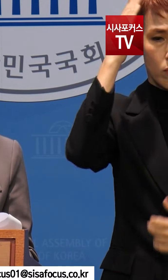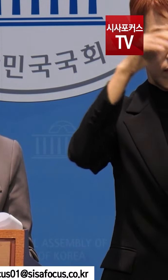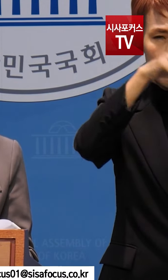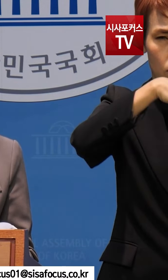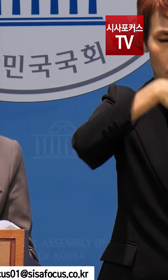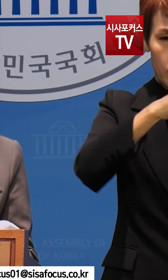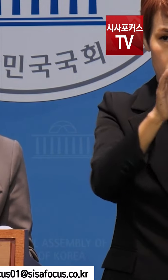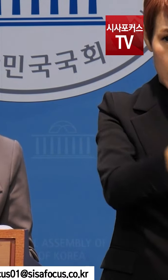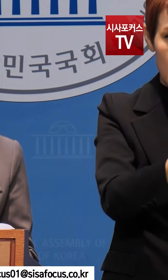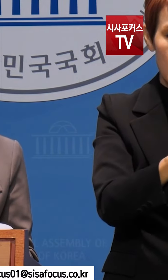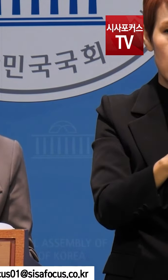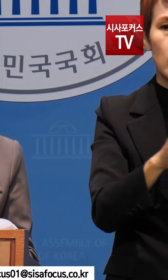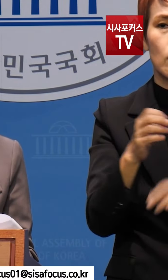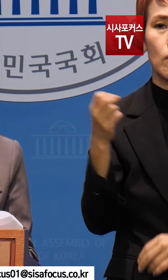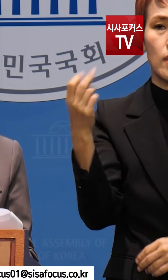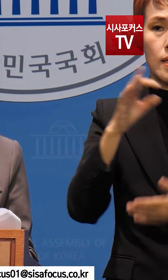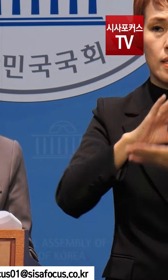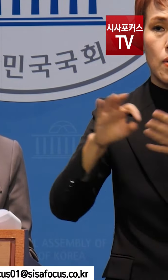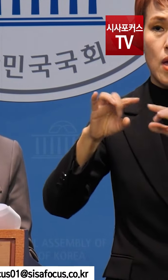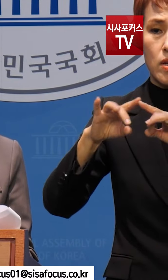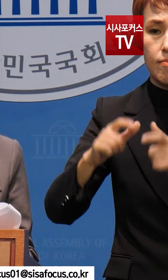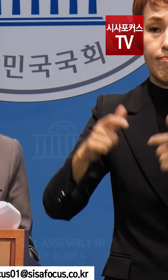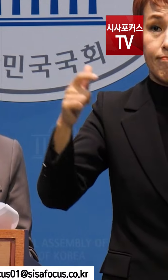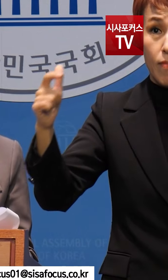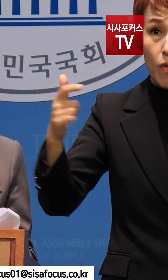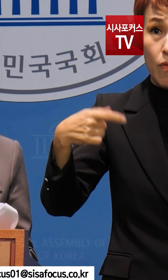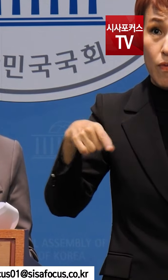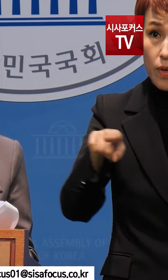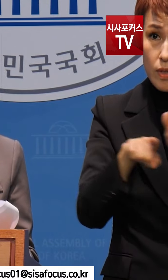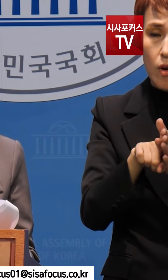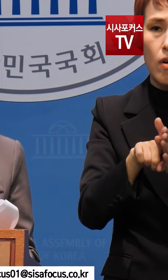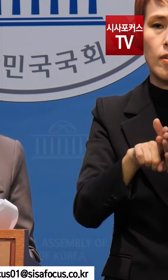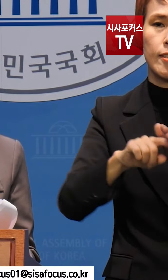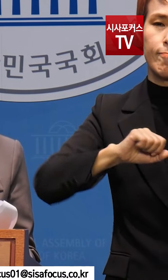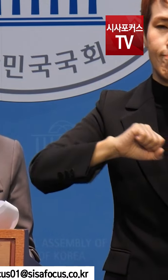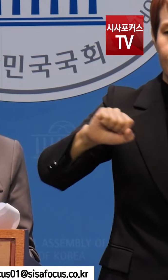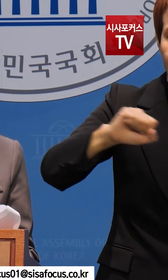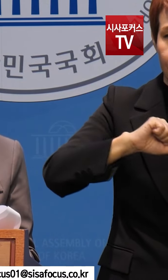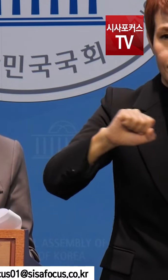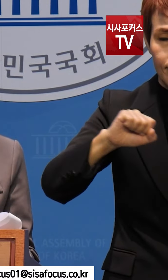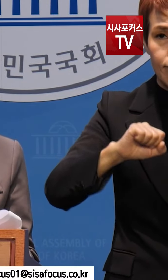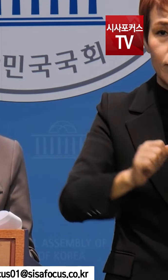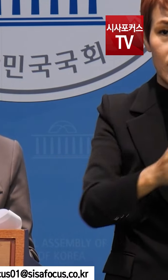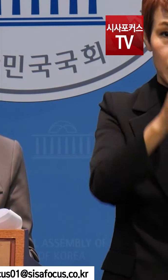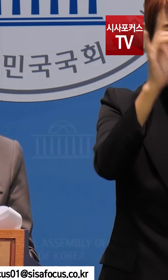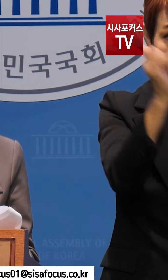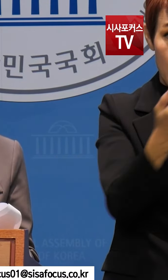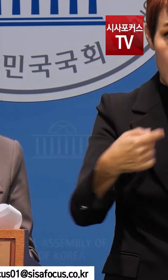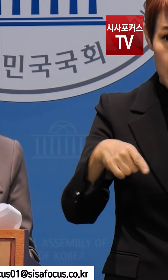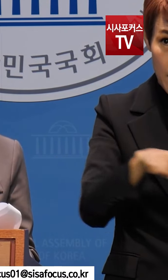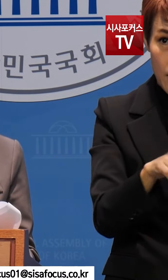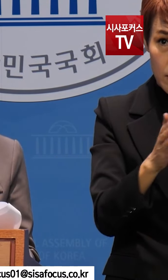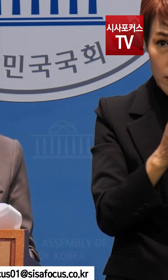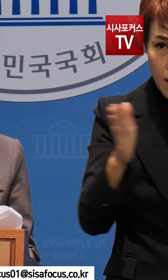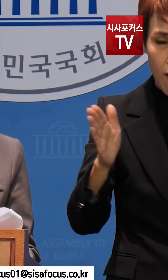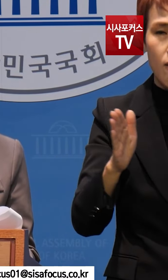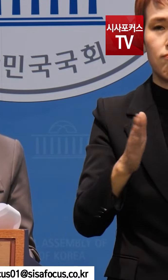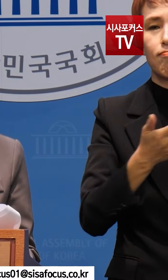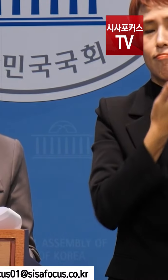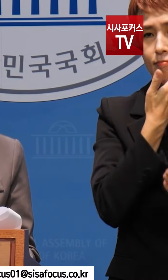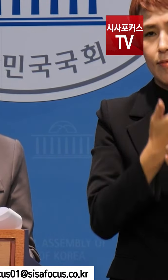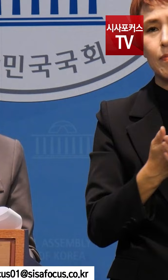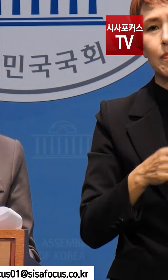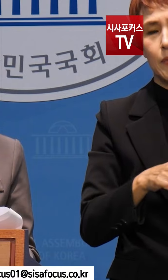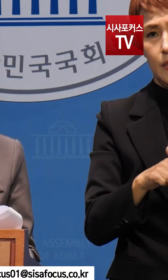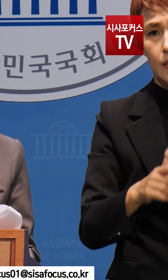재생에너지 확대 입법을 촉구하는 그런 운동을 시민사회와 같이 시작하게 된 것을 굉장히 뜻깊게 생각합니다